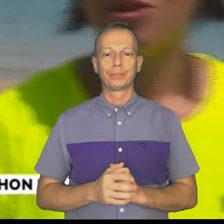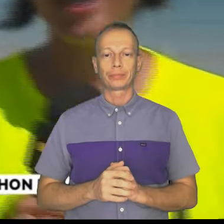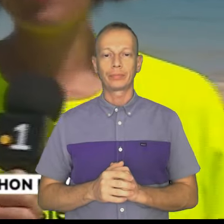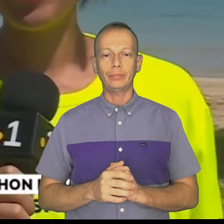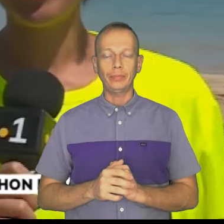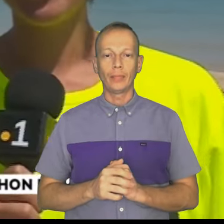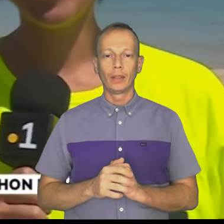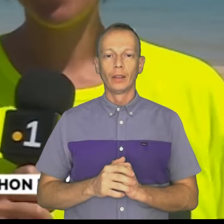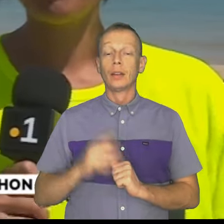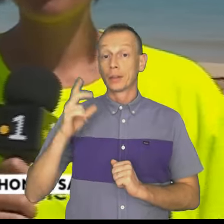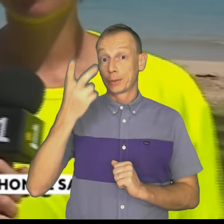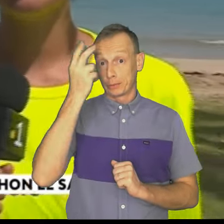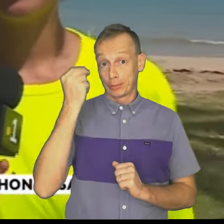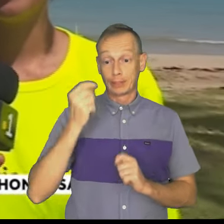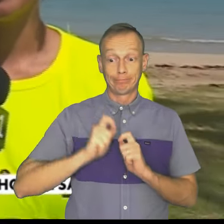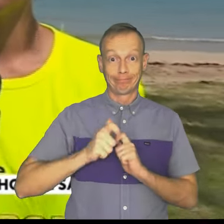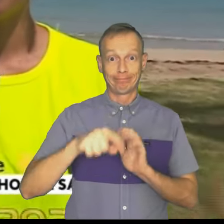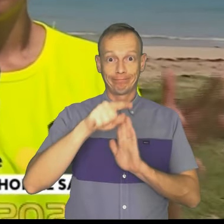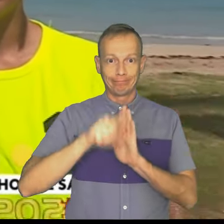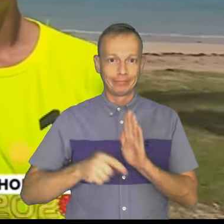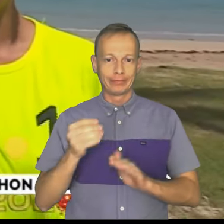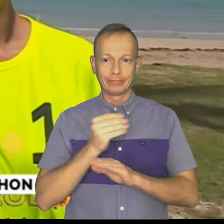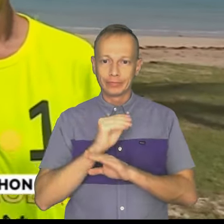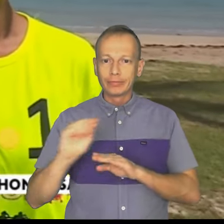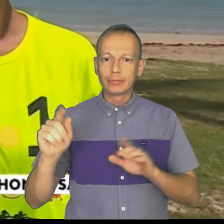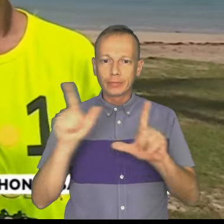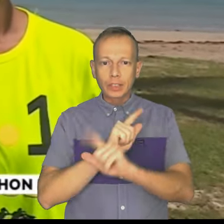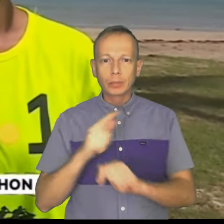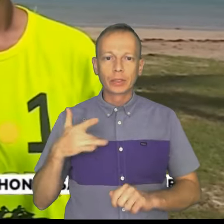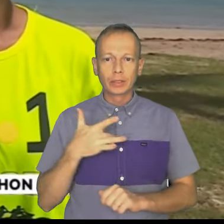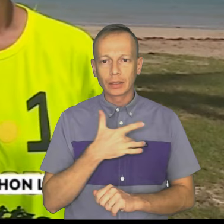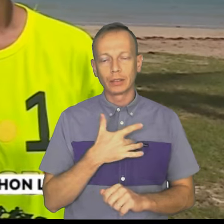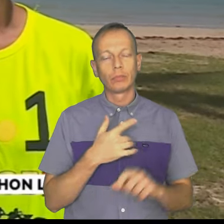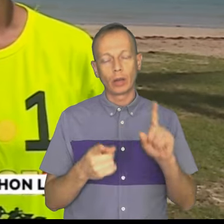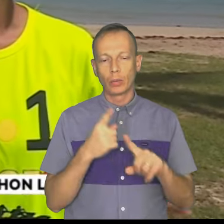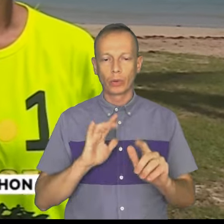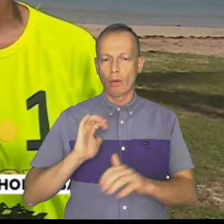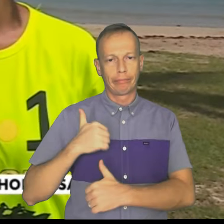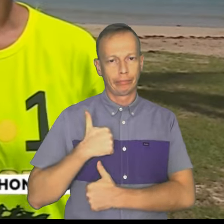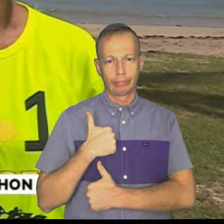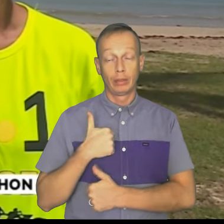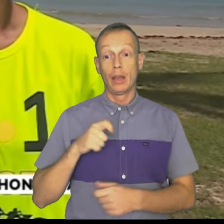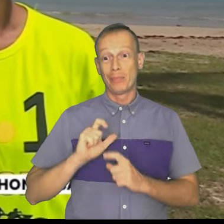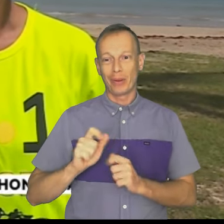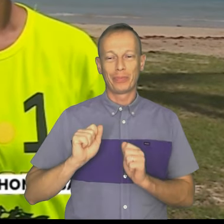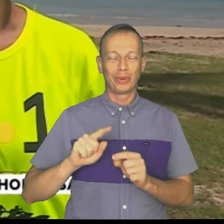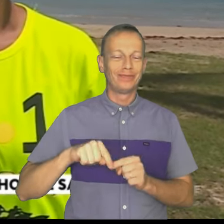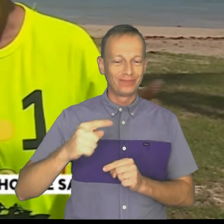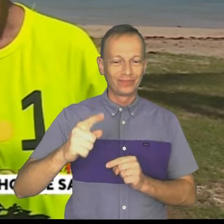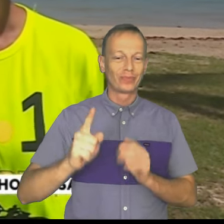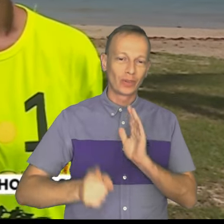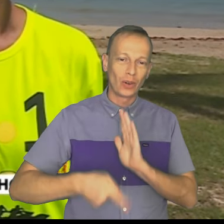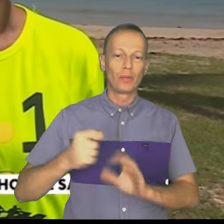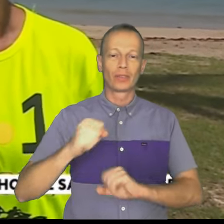Vous l'aurez compris, Chiquita a un protocole sanitaire dont il est primordial de le respecter, afin que les autres courses de Vaha puissent